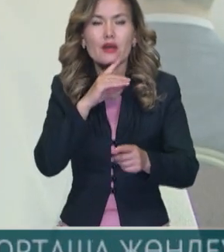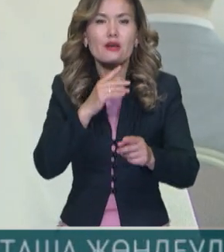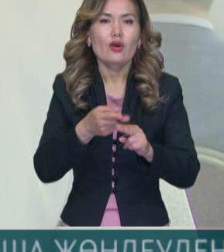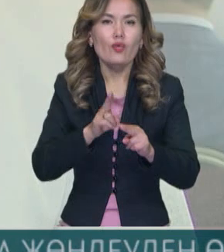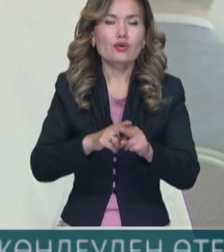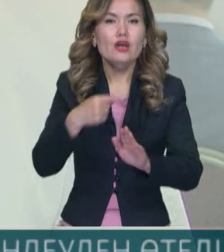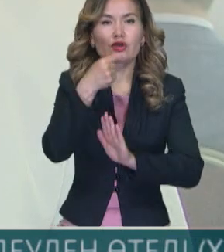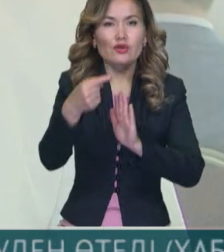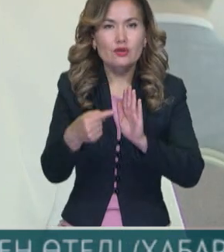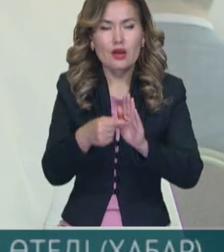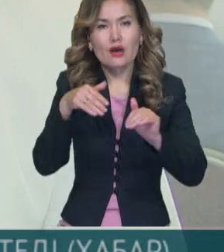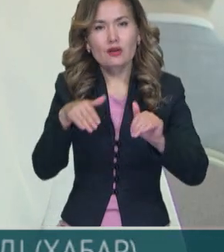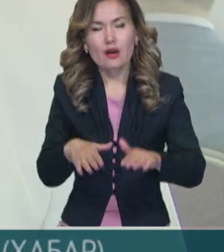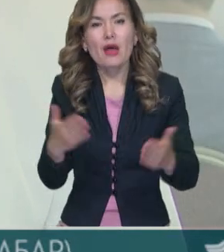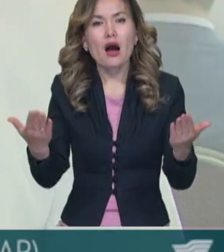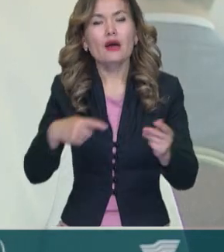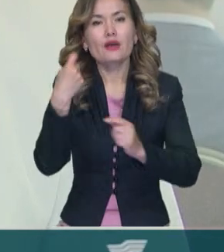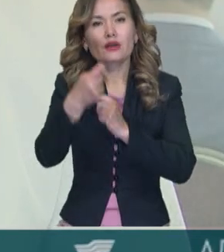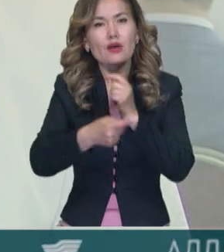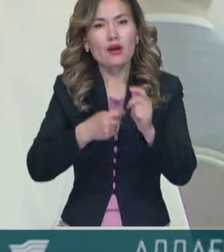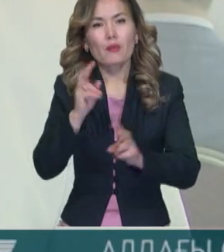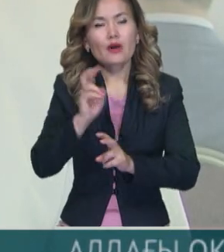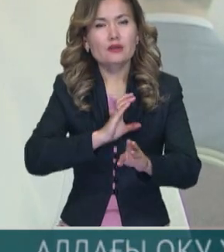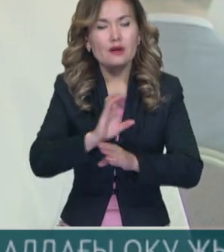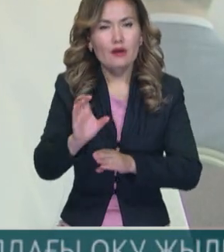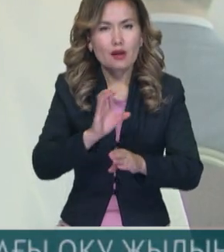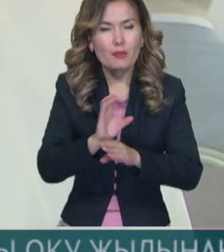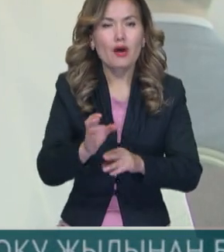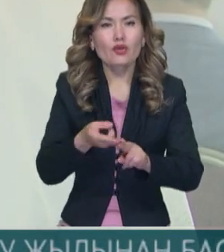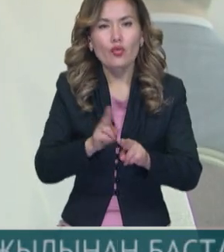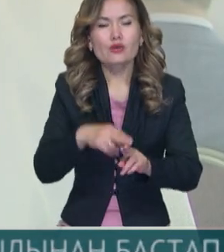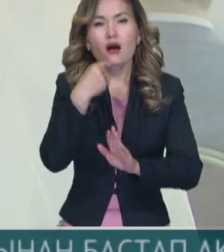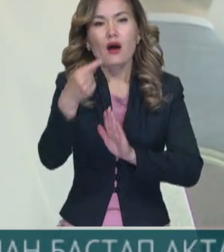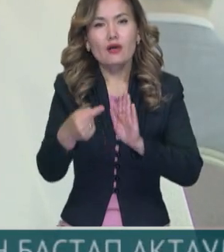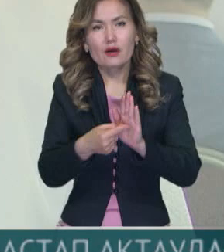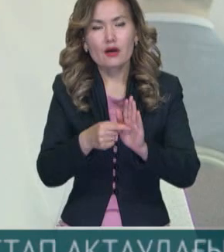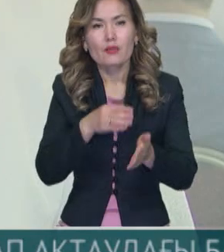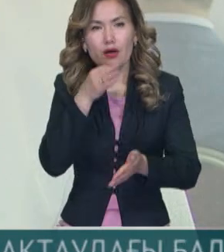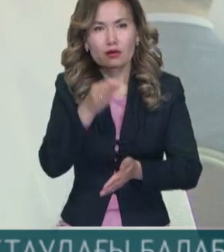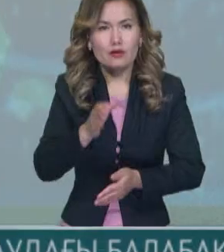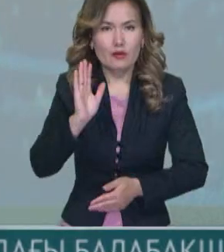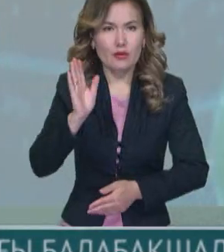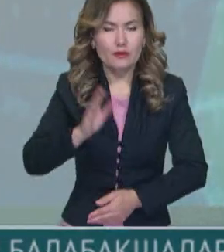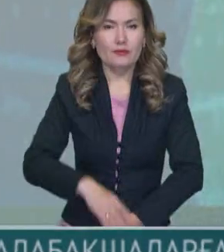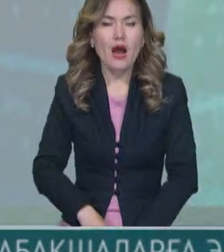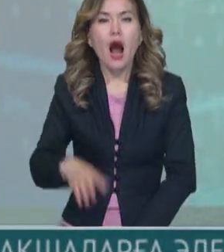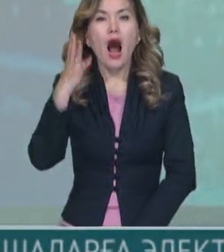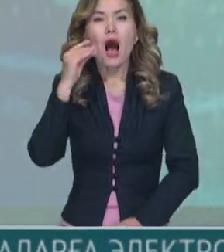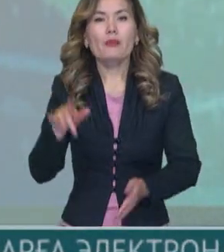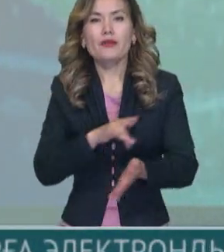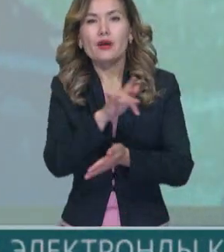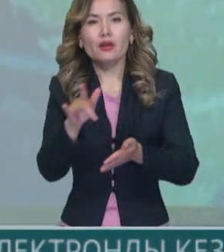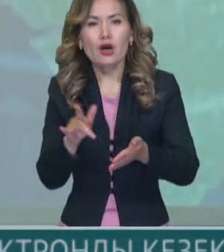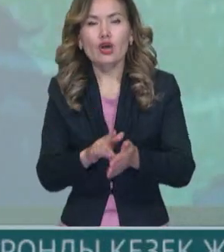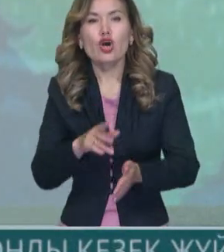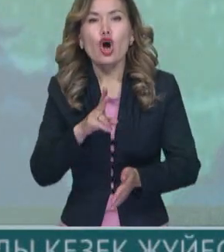қандай сұраныстар бар, қалай тауарларды жақсырақ саудада, ортамызда, қоғамда, нарықта сатуға болады. Алматы